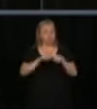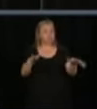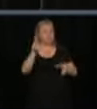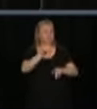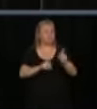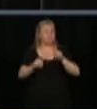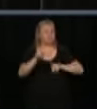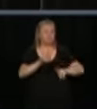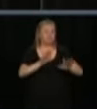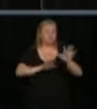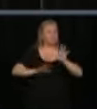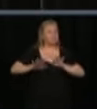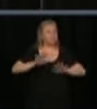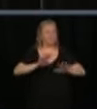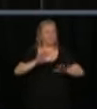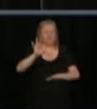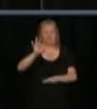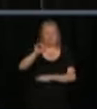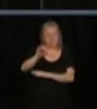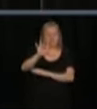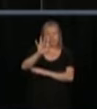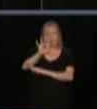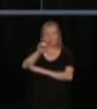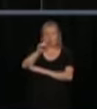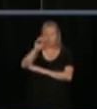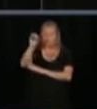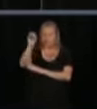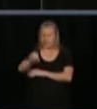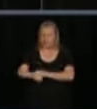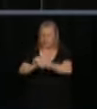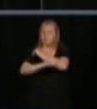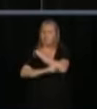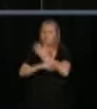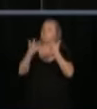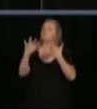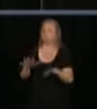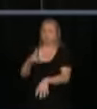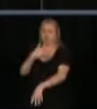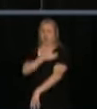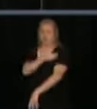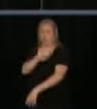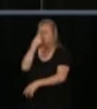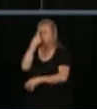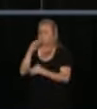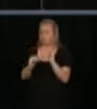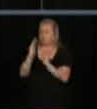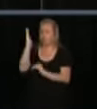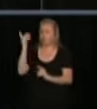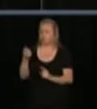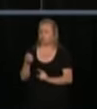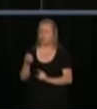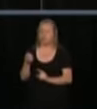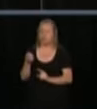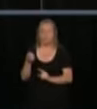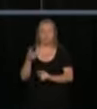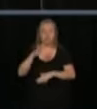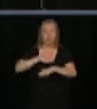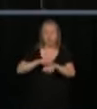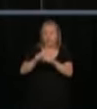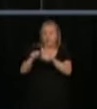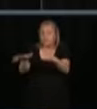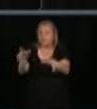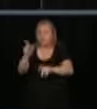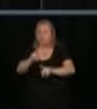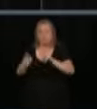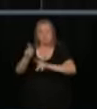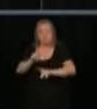Je pense qu'on a frappé 91 % des employés qui sont déjà vaccinés. Fait que pour le réseau public, le travail, il est déjà... non seulement commencé,